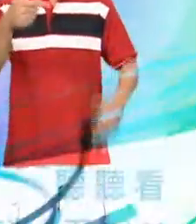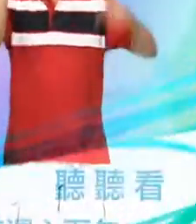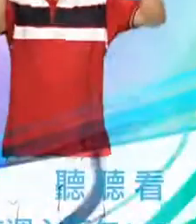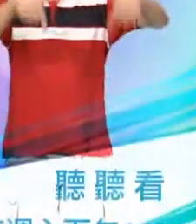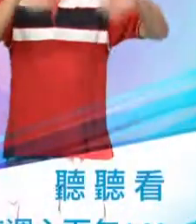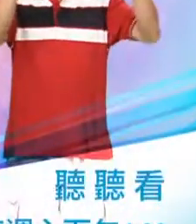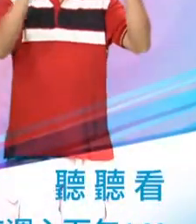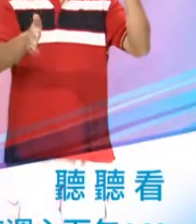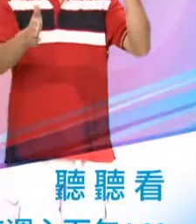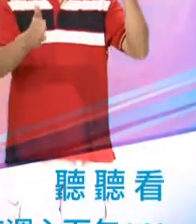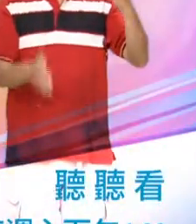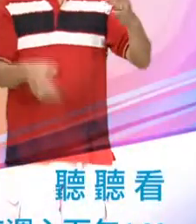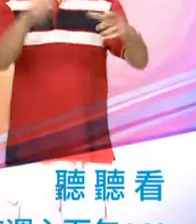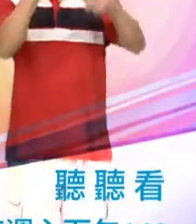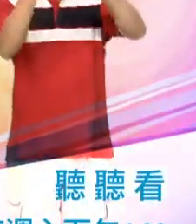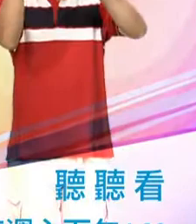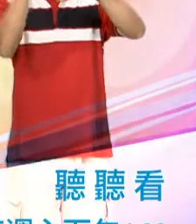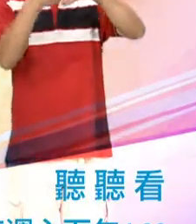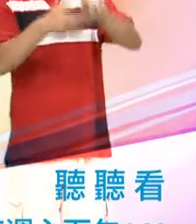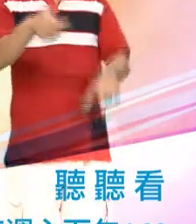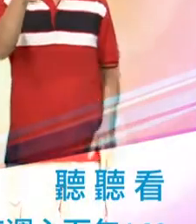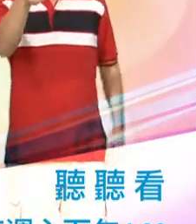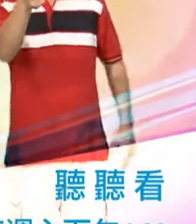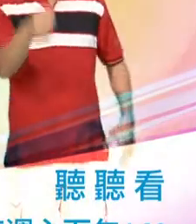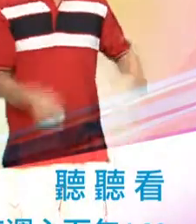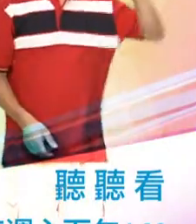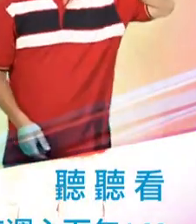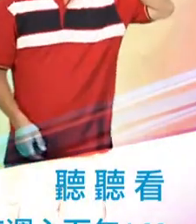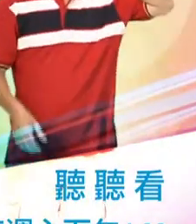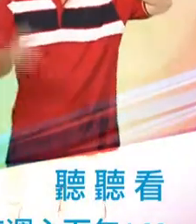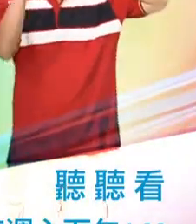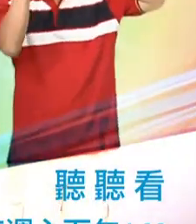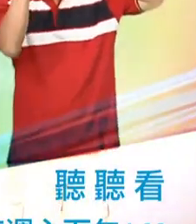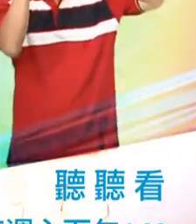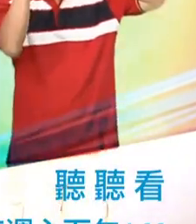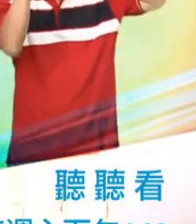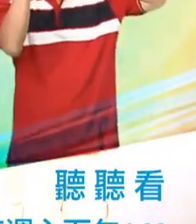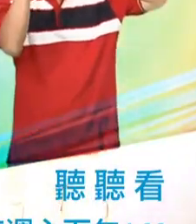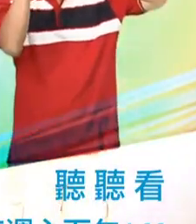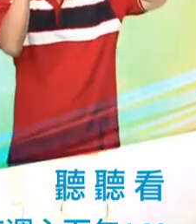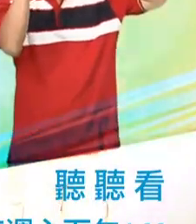下午4点半，公视频道，听听看。